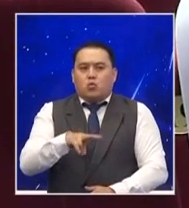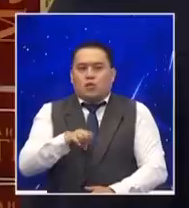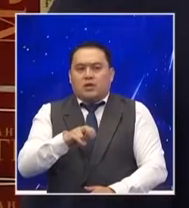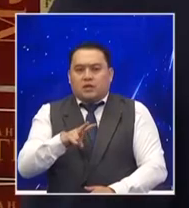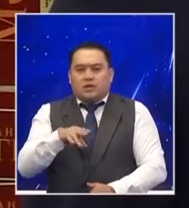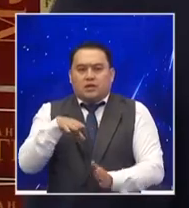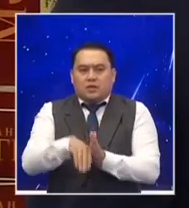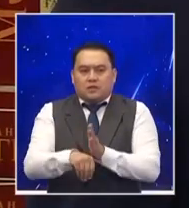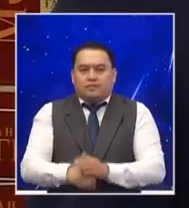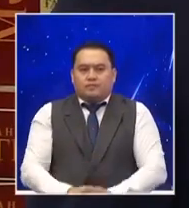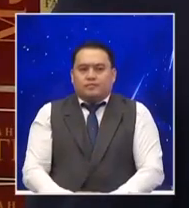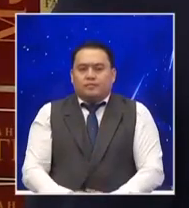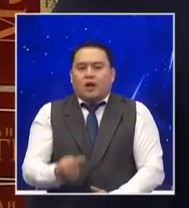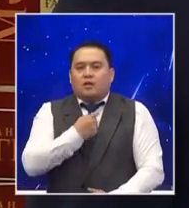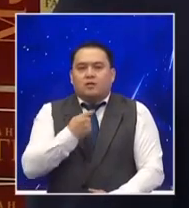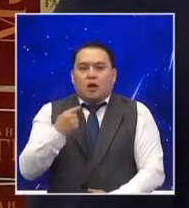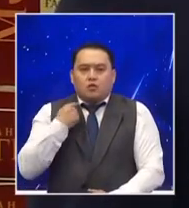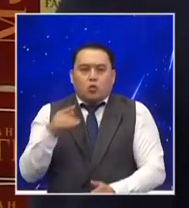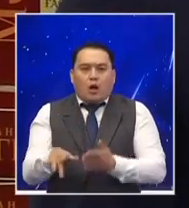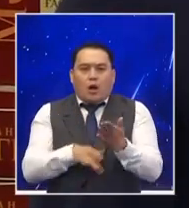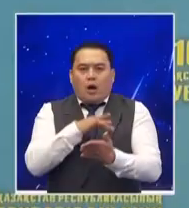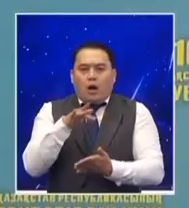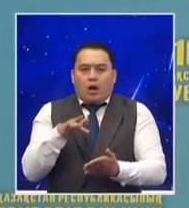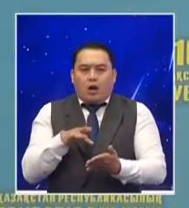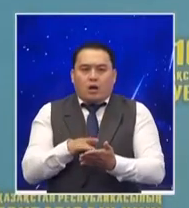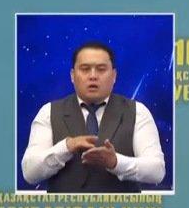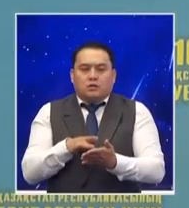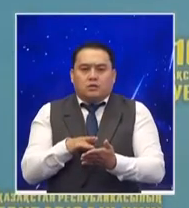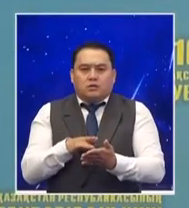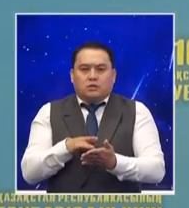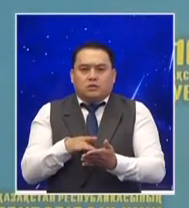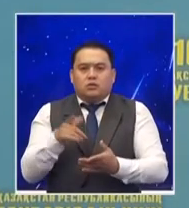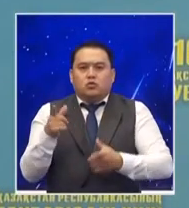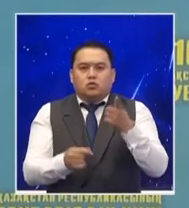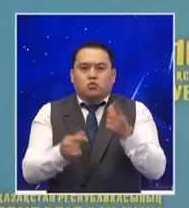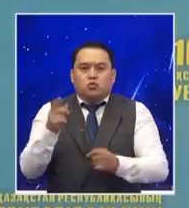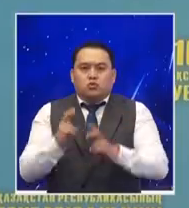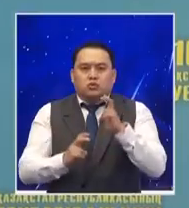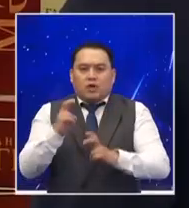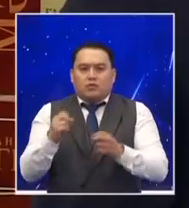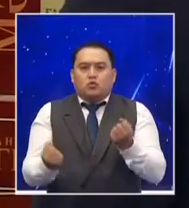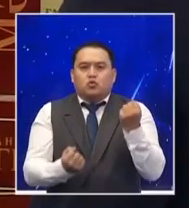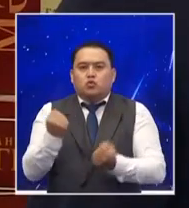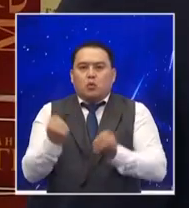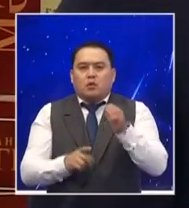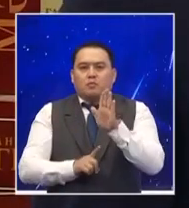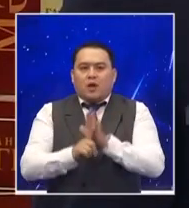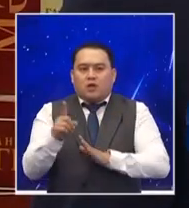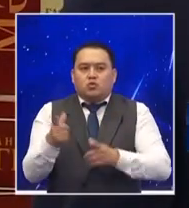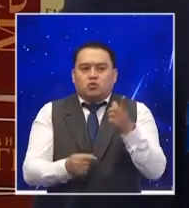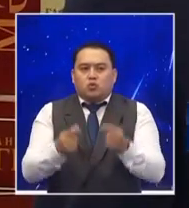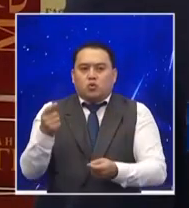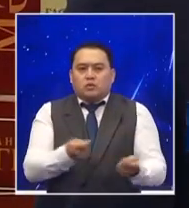иеленді. Талдықорған қаласында лактис сүт зауытында шопыр болып бастаған. Сүт дайындадық,